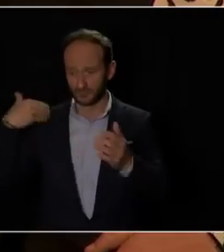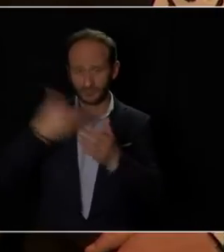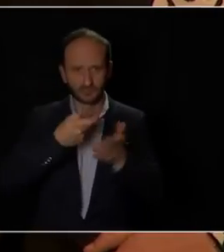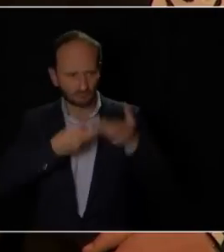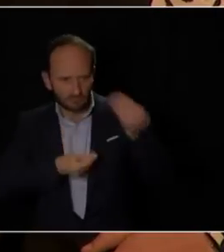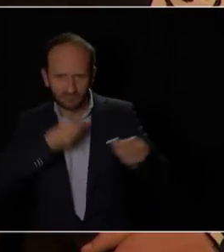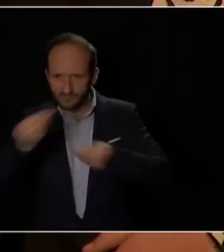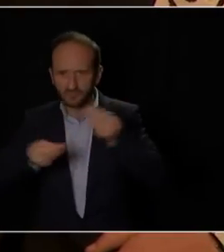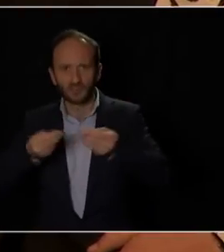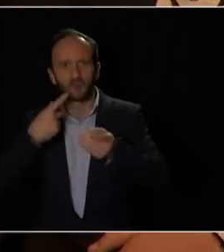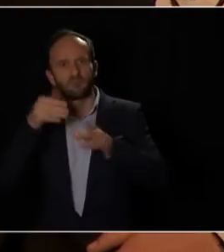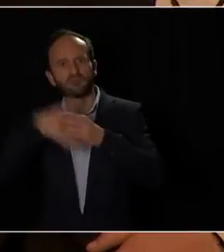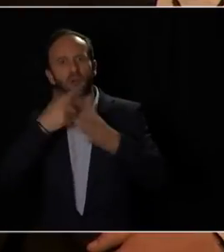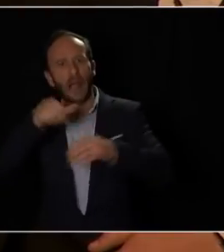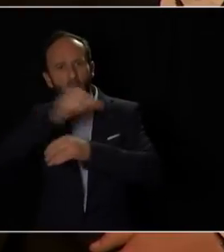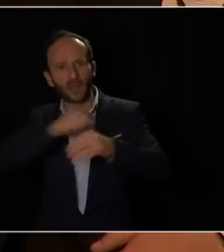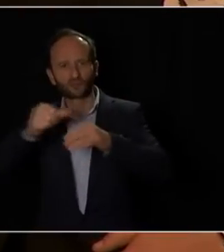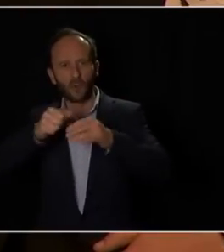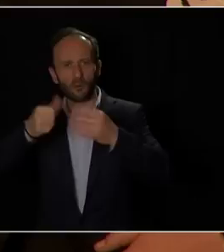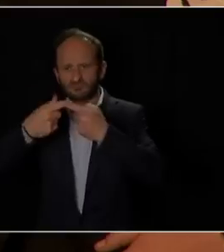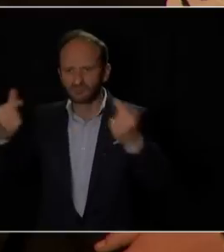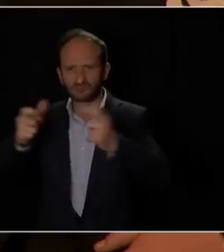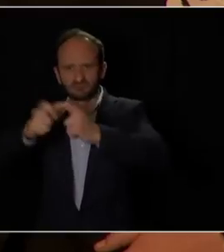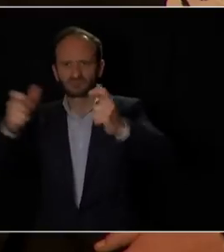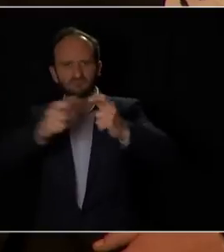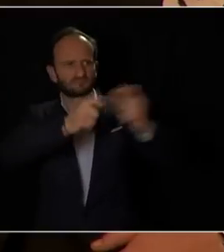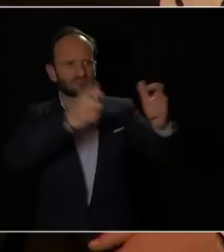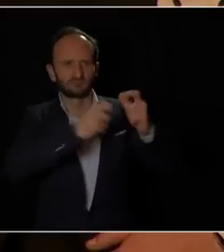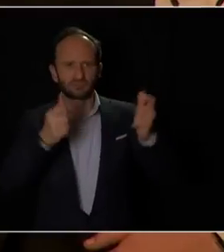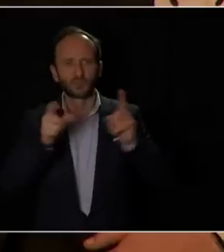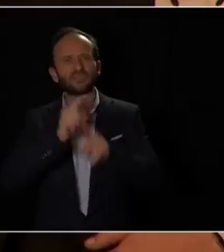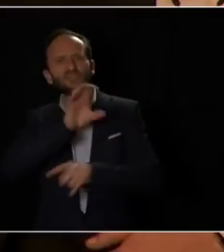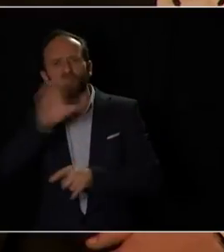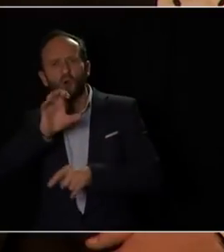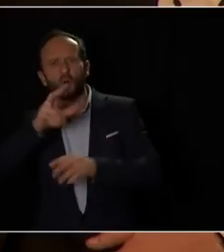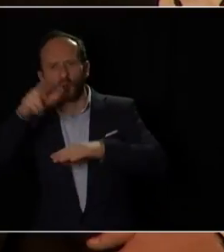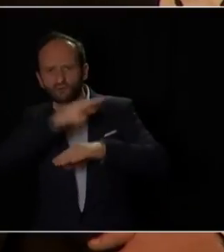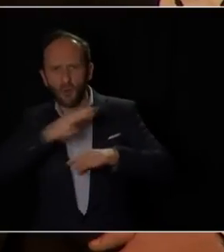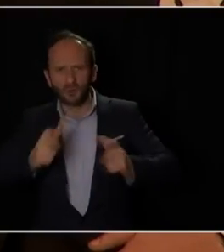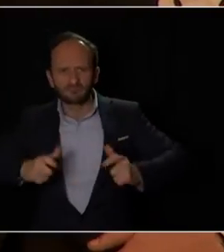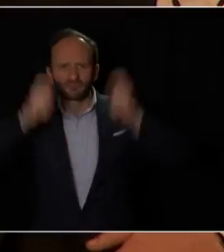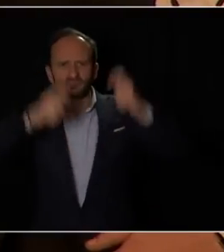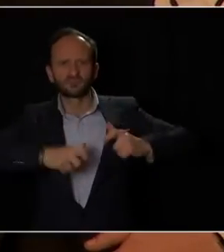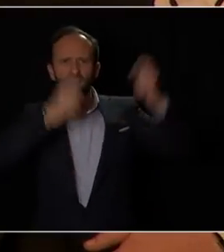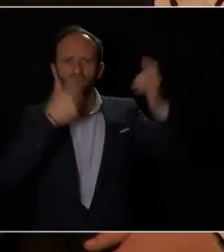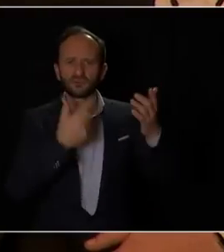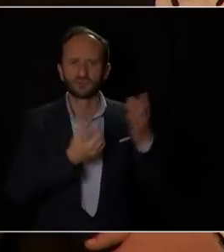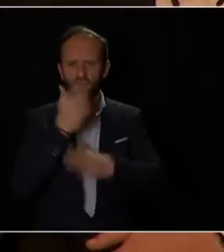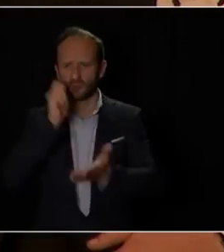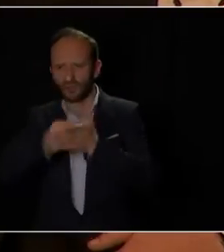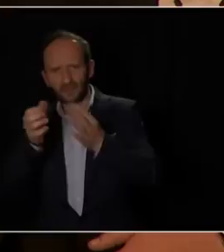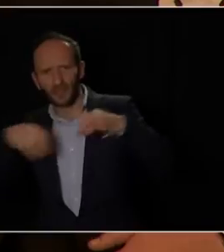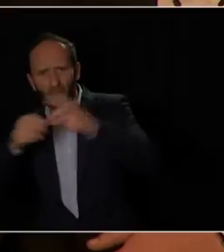agglomération des grands équipements nécessaires. La construction de centaines de logements chaque année, la création de fonciers supplémentaires pour les